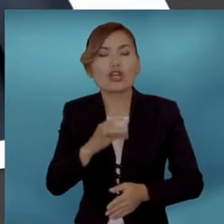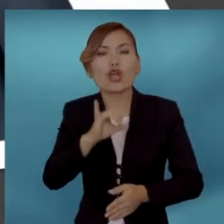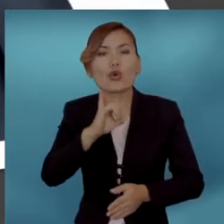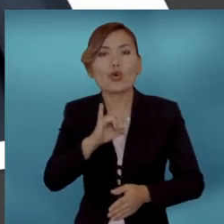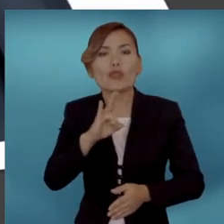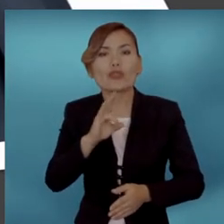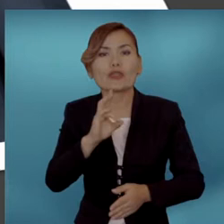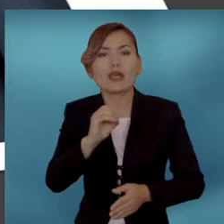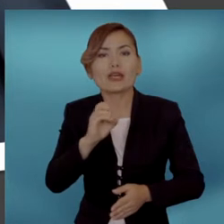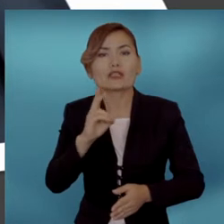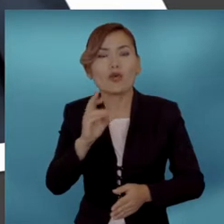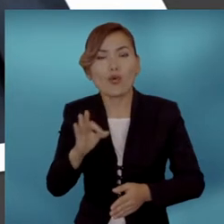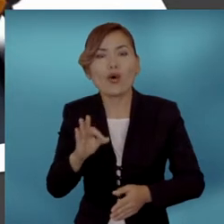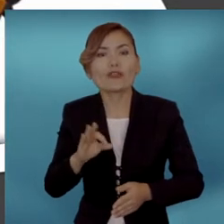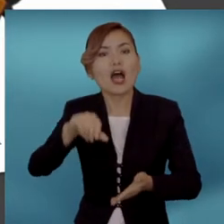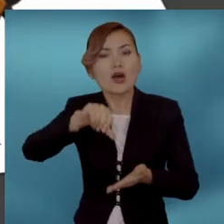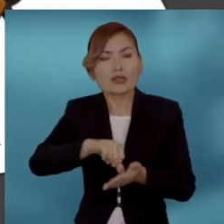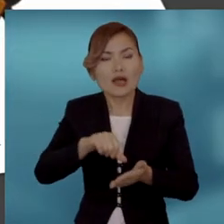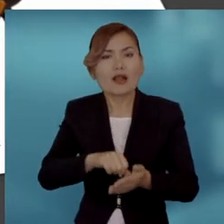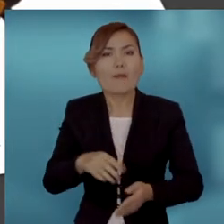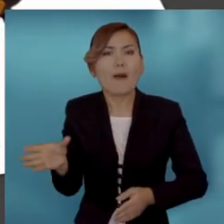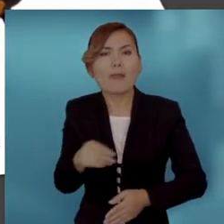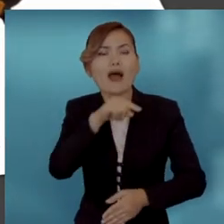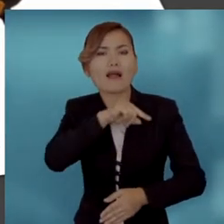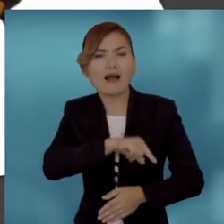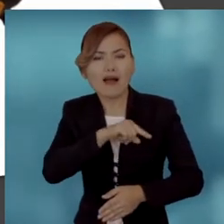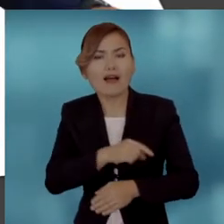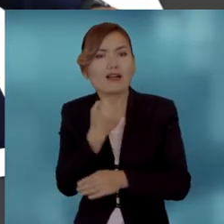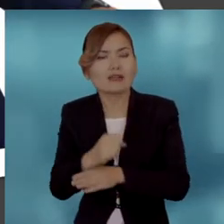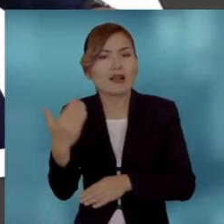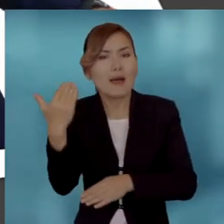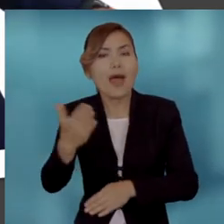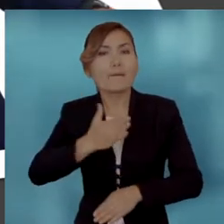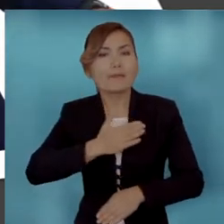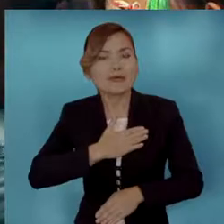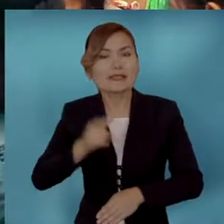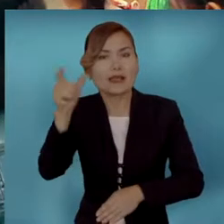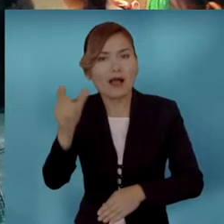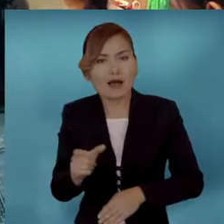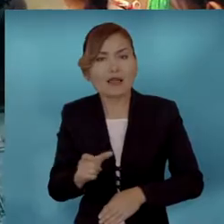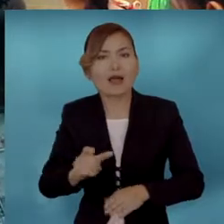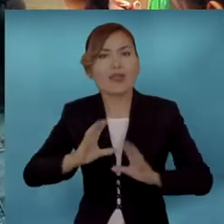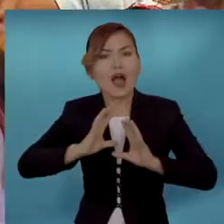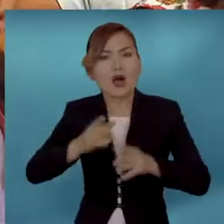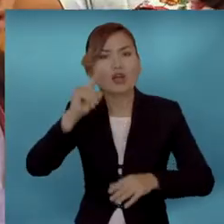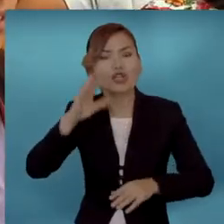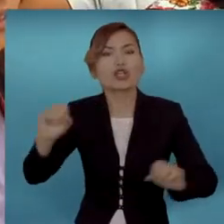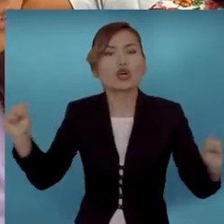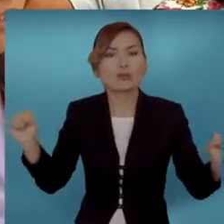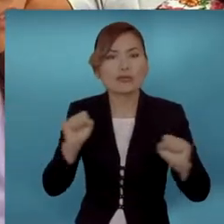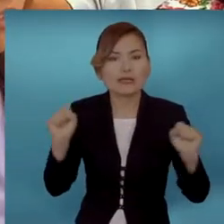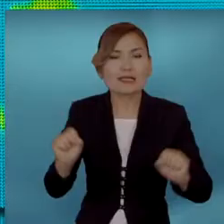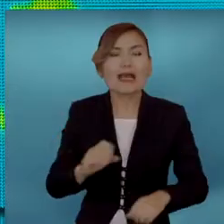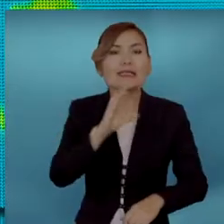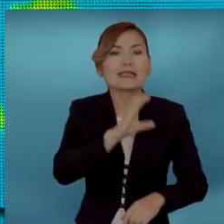иесі біздің кейіпкеріміз, аты аңызға айналған спортшы Серік Сәпиев. Серік Сәпиев жеңімпаздық